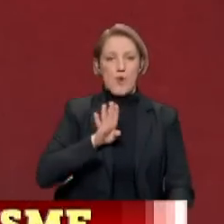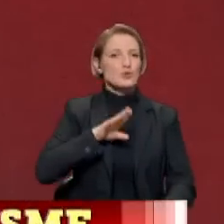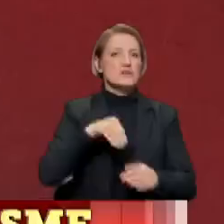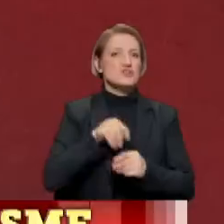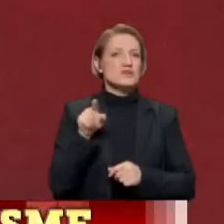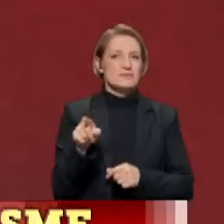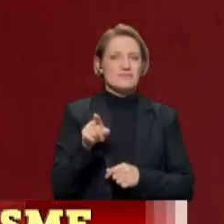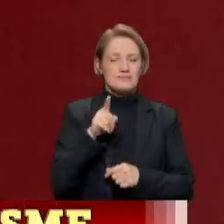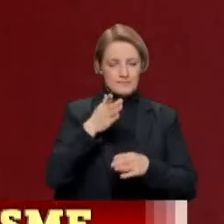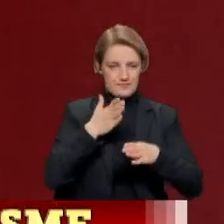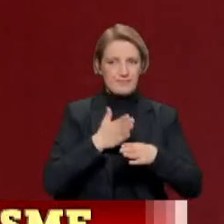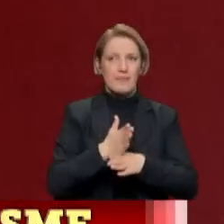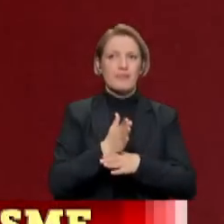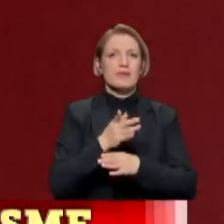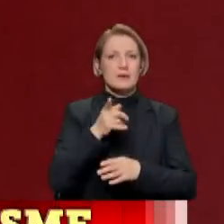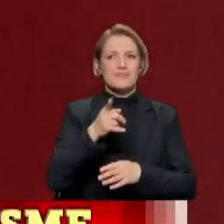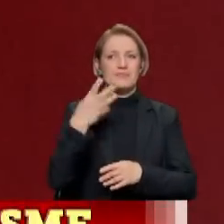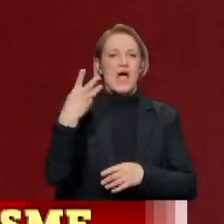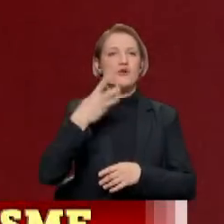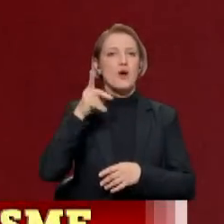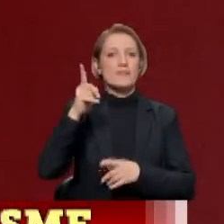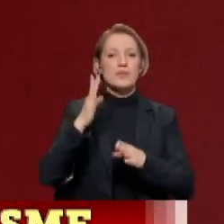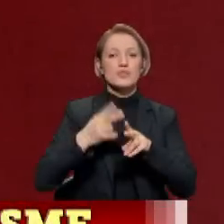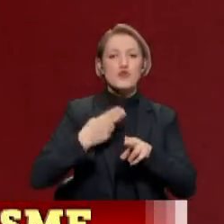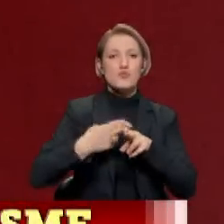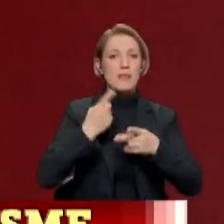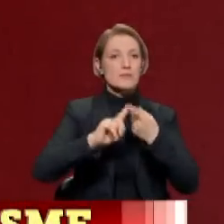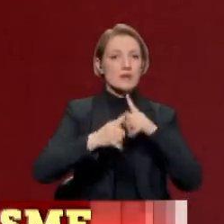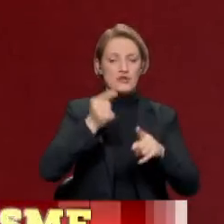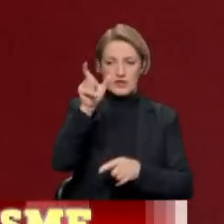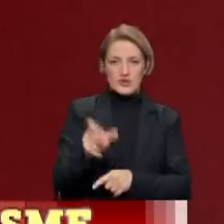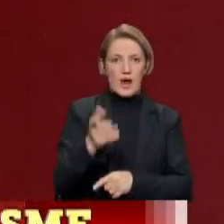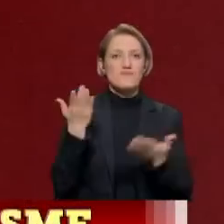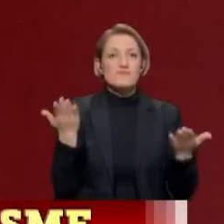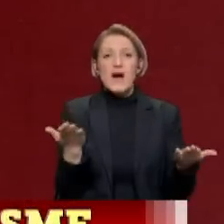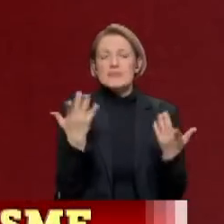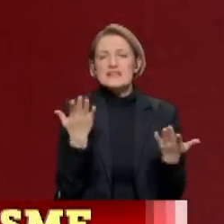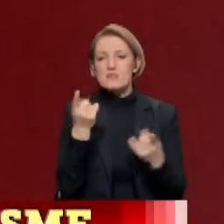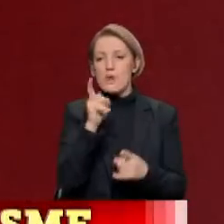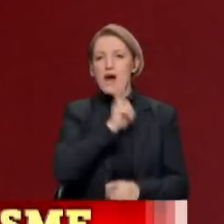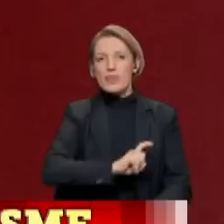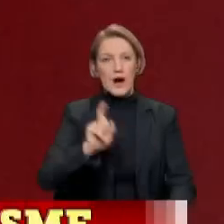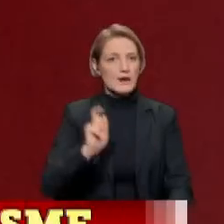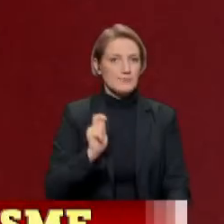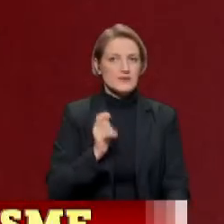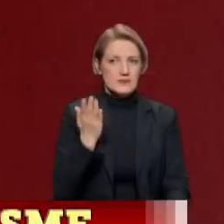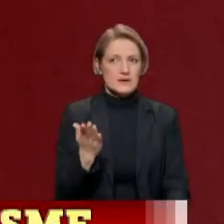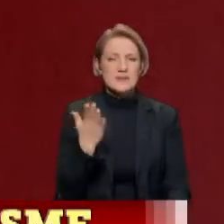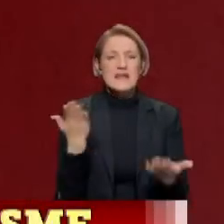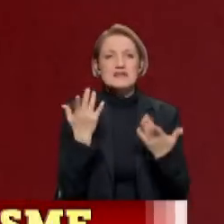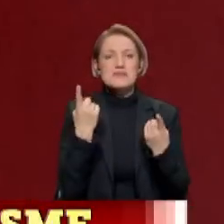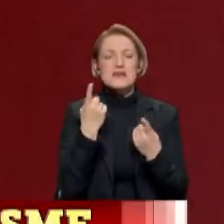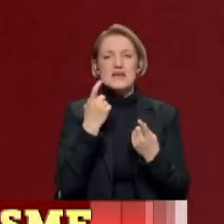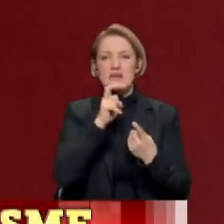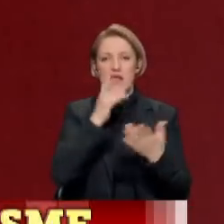için? Aslında Erdoğan tecrübeli bir siyasetçi. Fakat nasıl böyle bir hata yaptı? Nasıl böyle